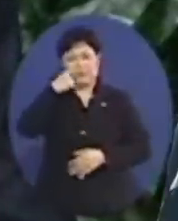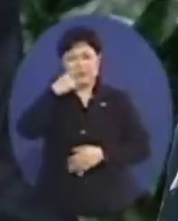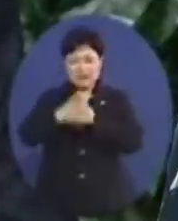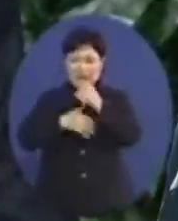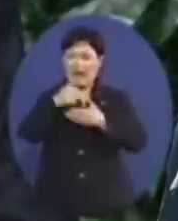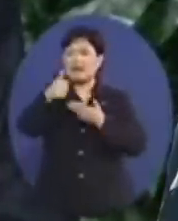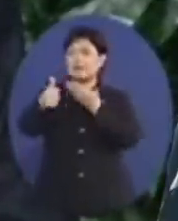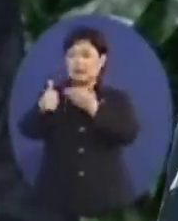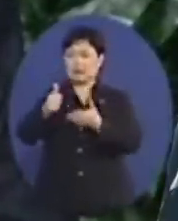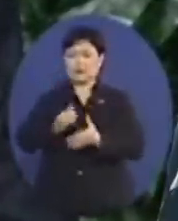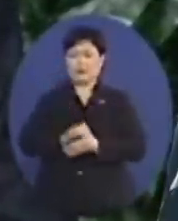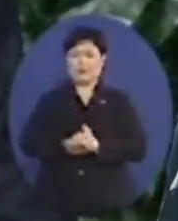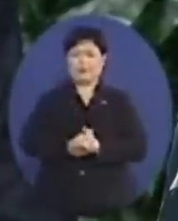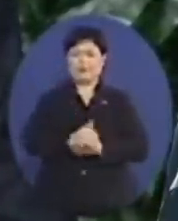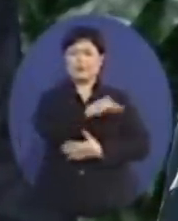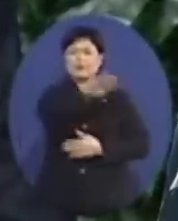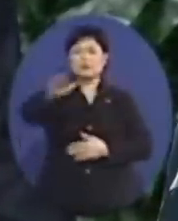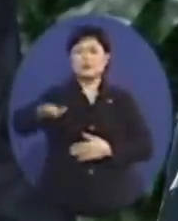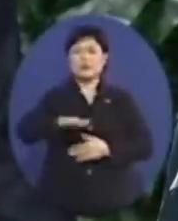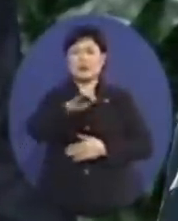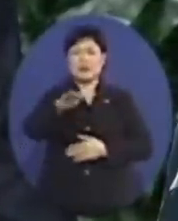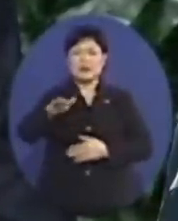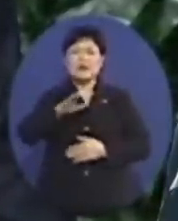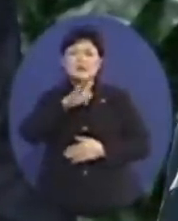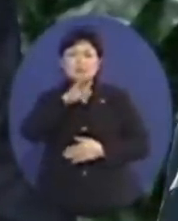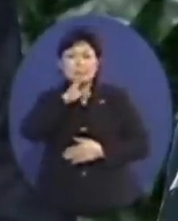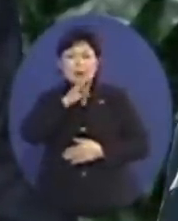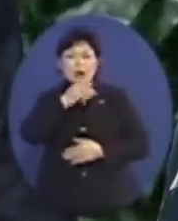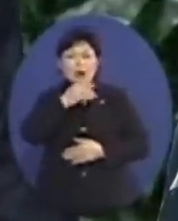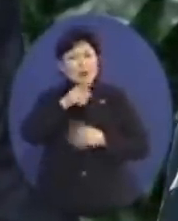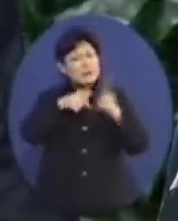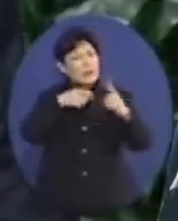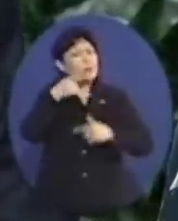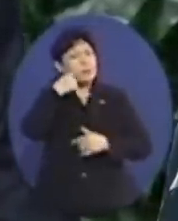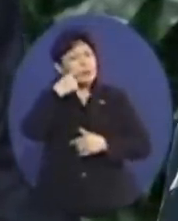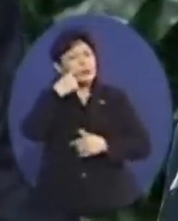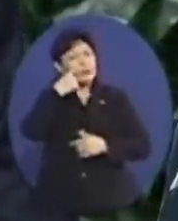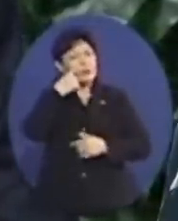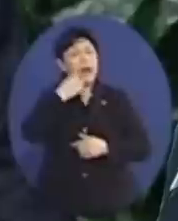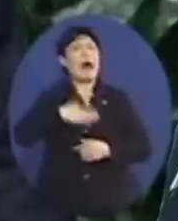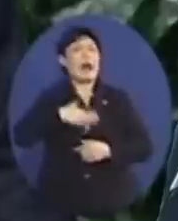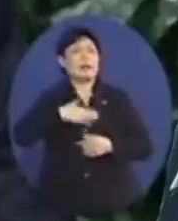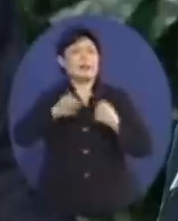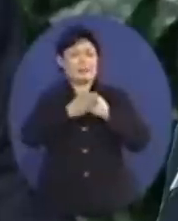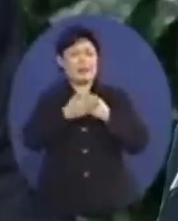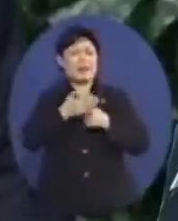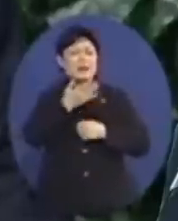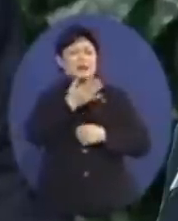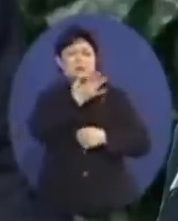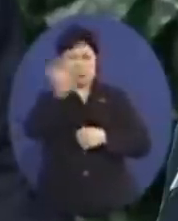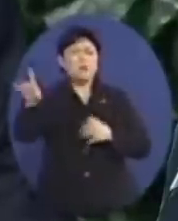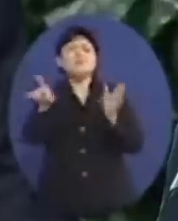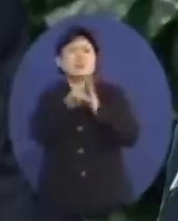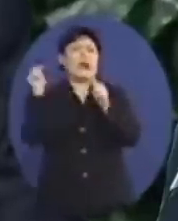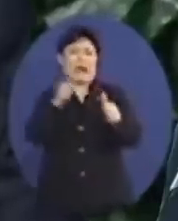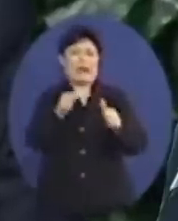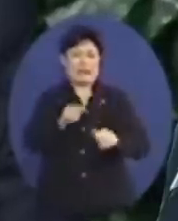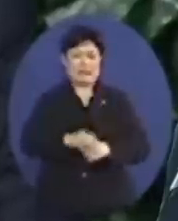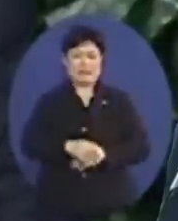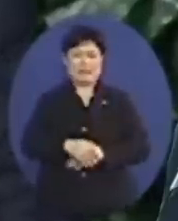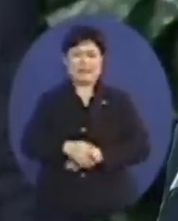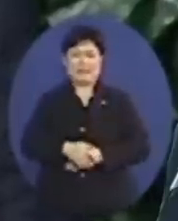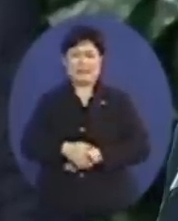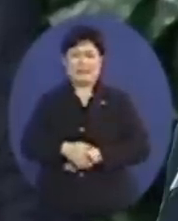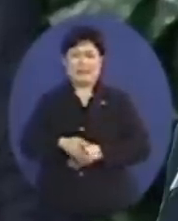하나님도 우리가 못 알아들을 줄 알기 때문에 그냥 믿으라 그럽니다. 그냥 눈땅 까고 믿으라.